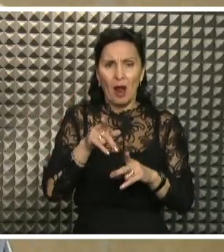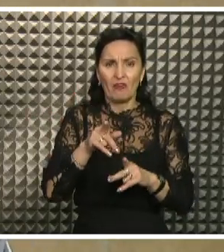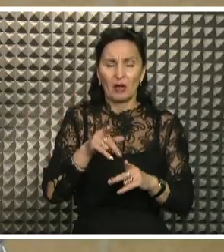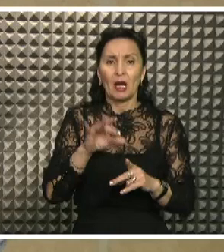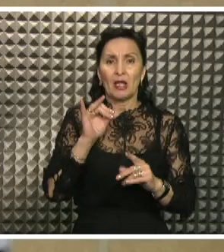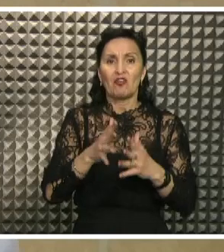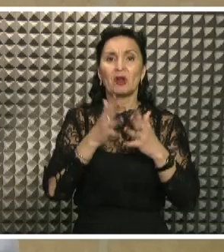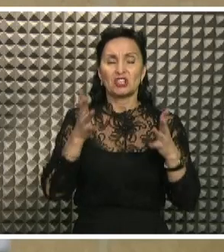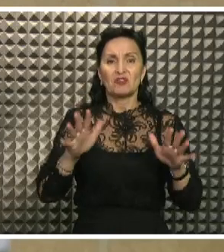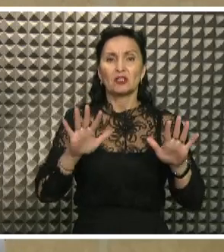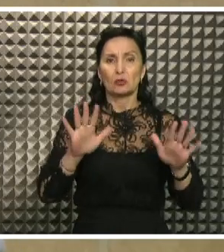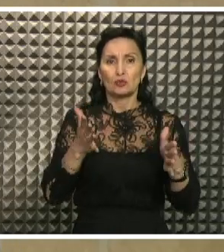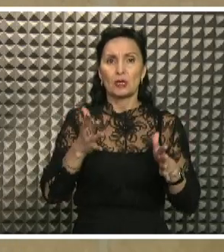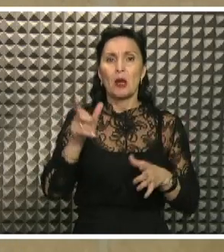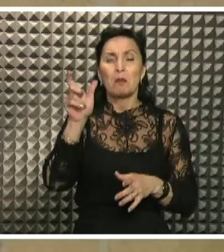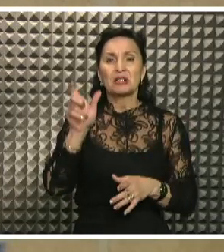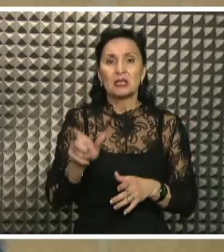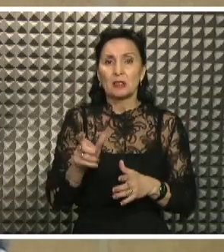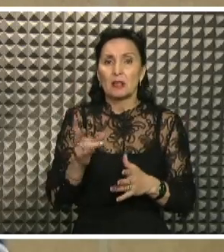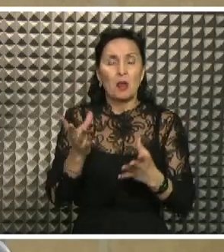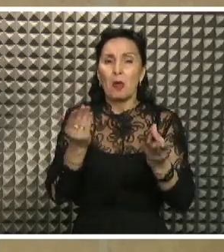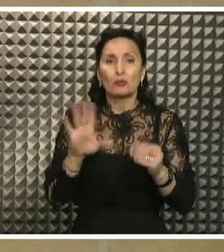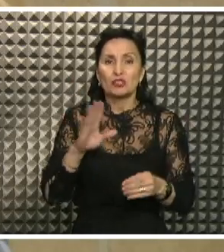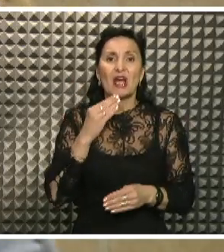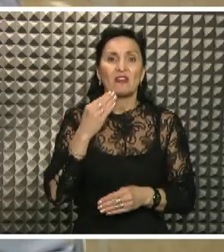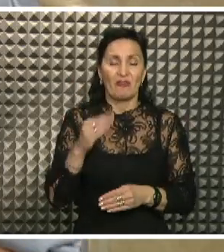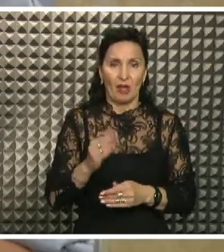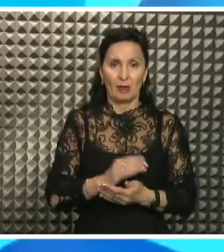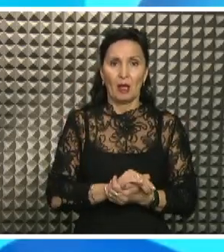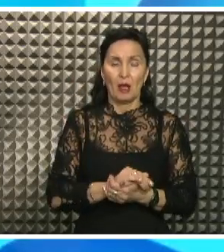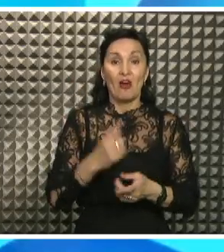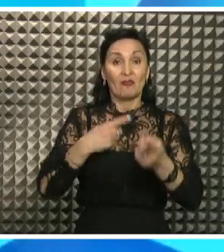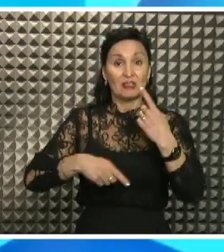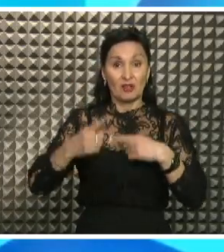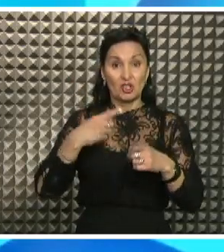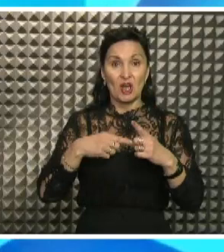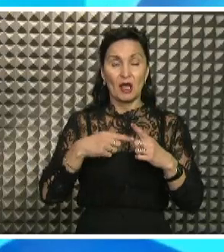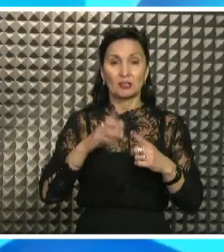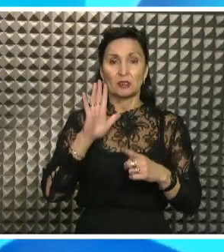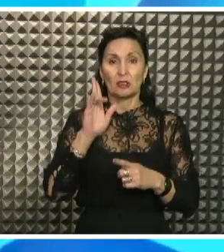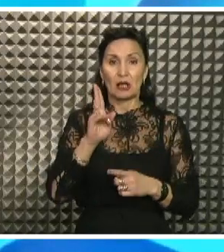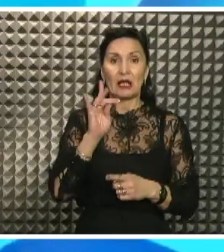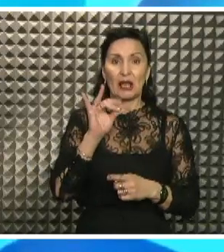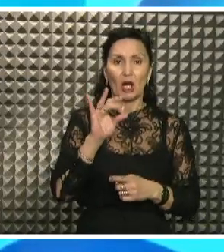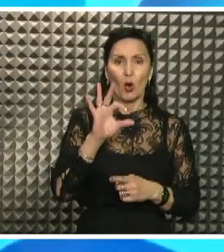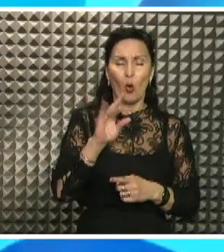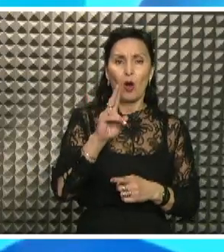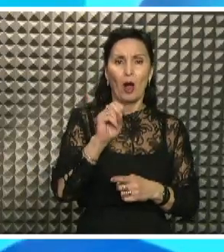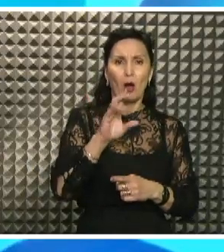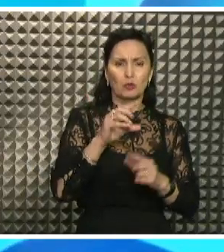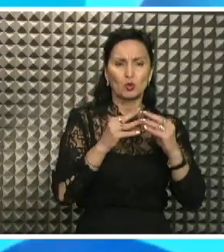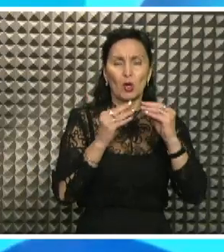в большинстве случаев пациенты не получают должного эффекта желаемого. Ну вот возвращаясь к криокапсуле, да, в